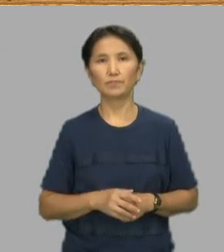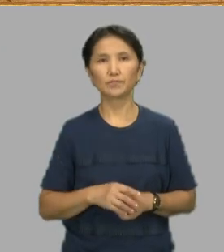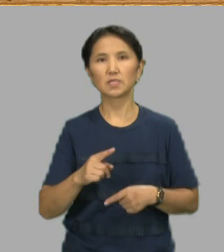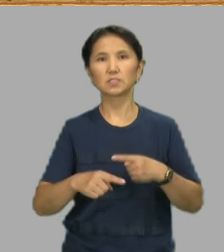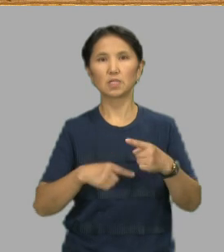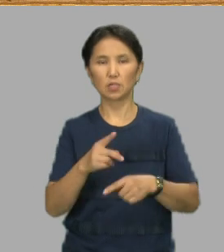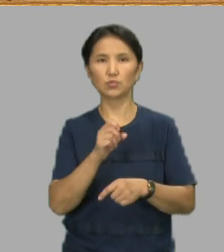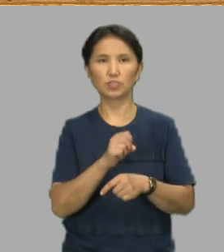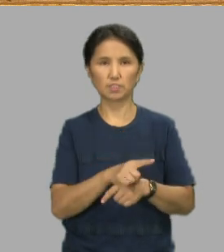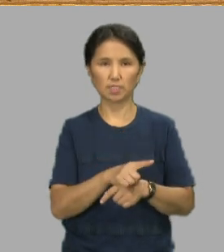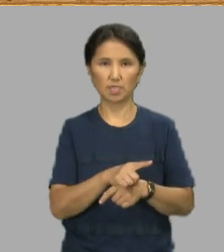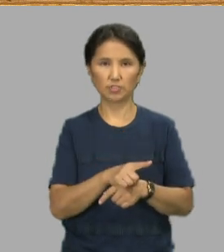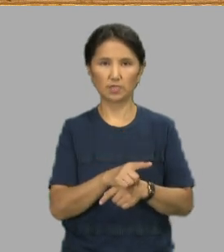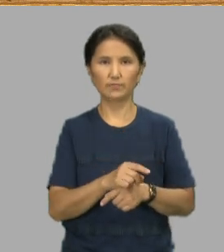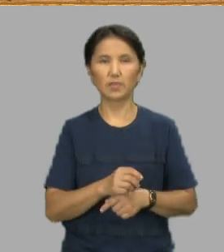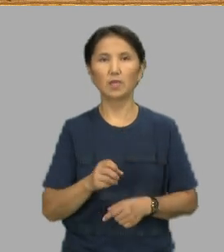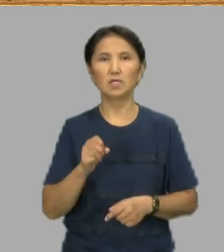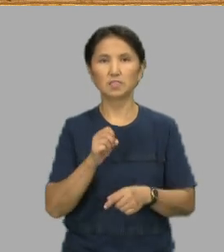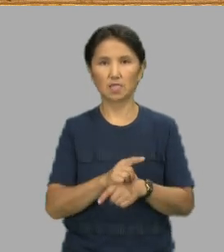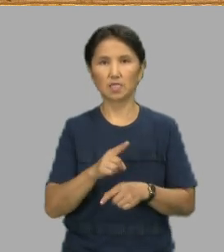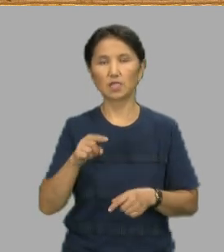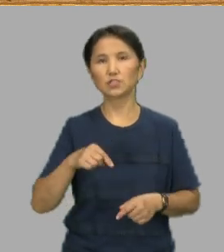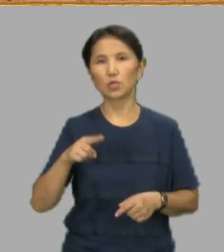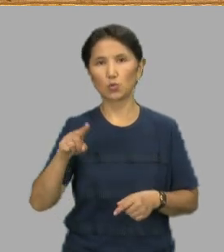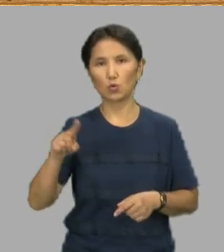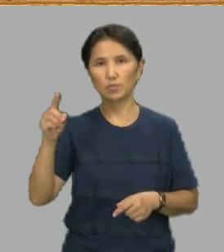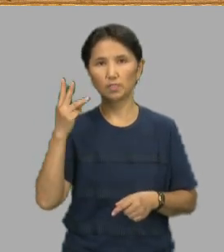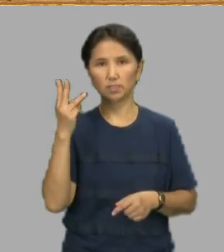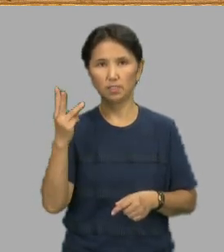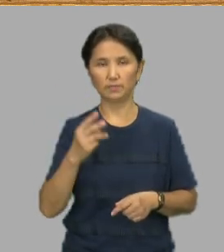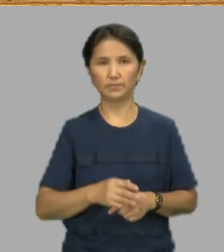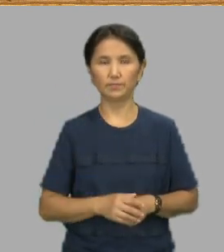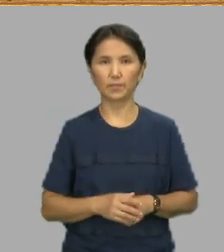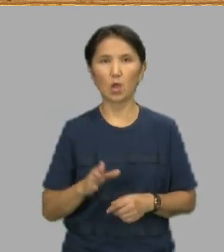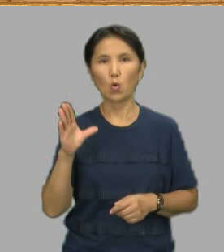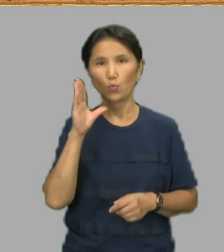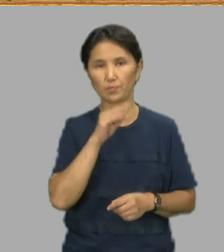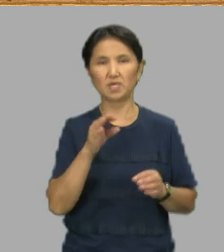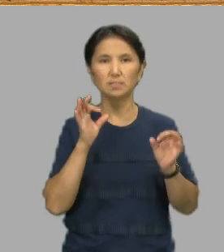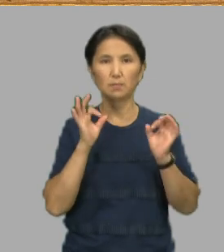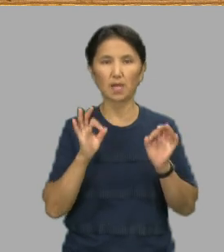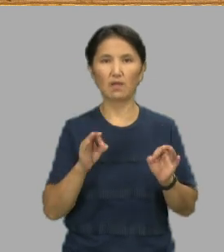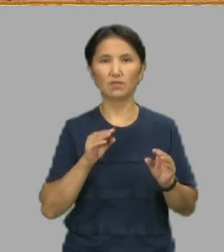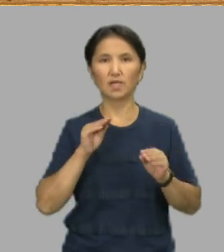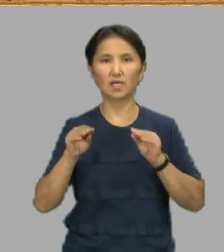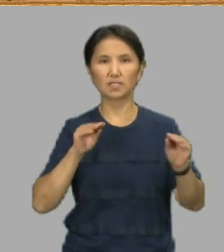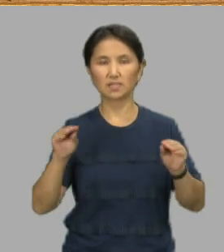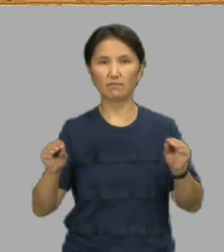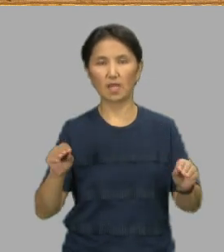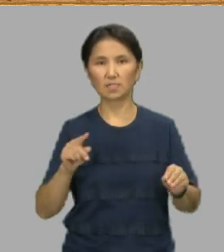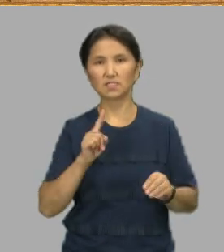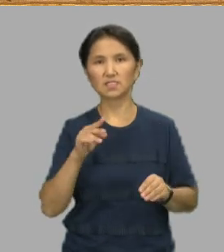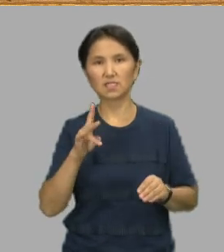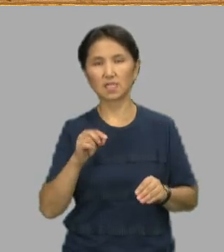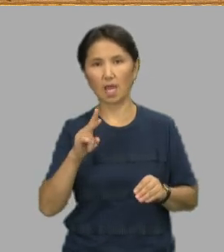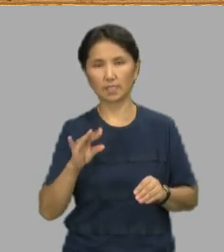Следующая задача. Задача номер 3. Уметь правильно